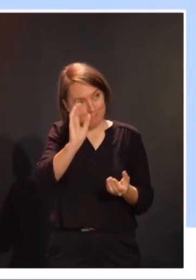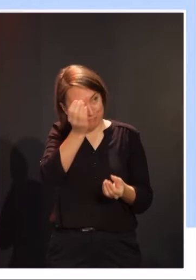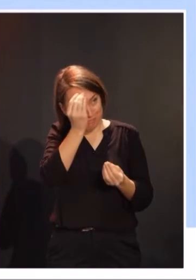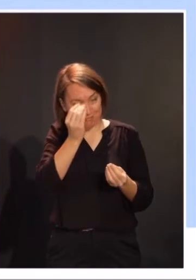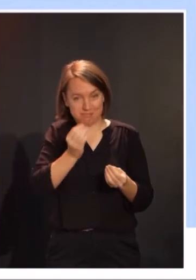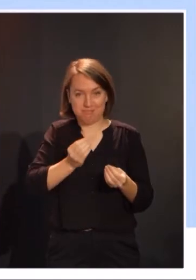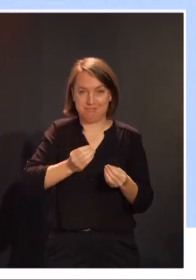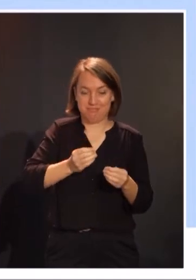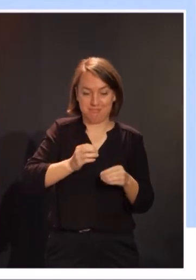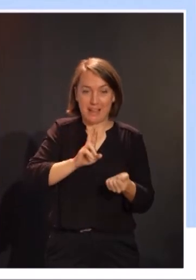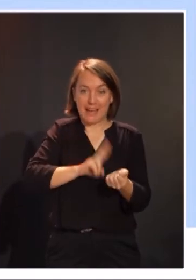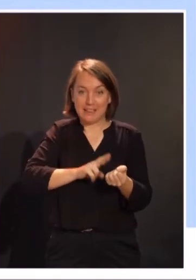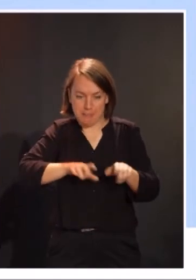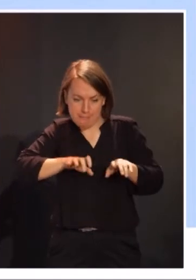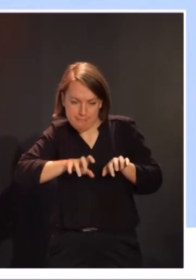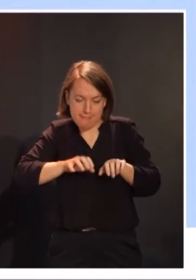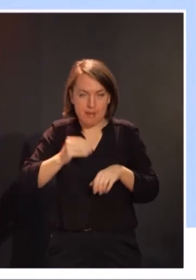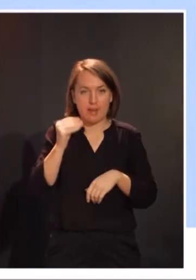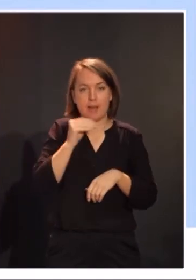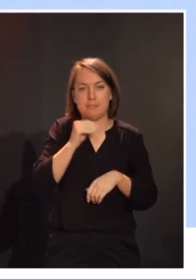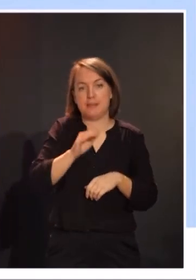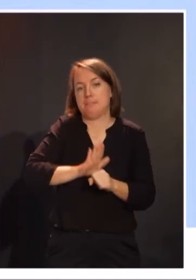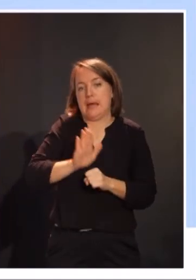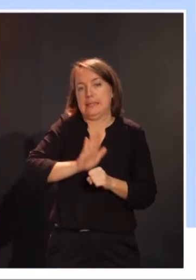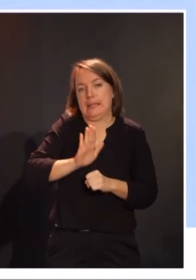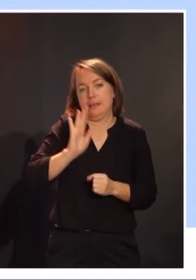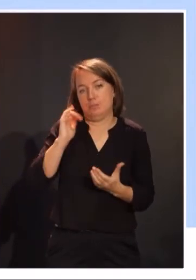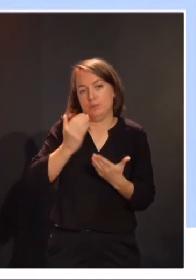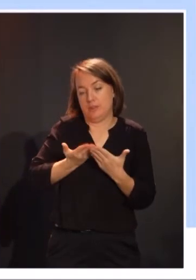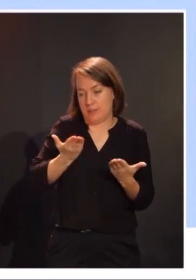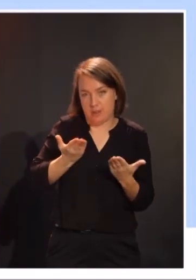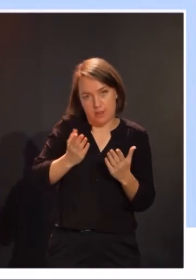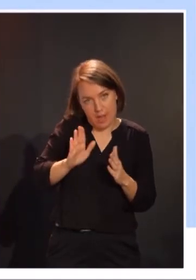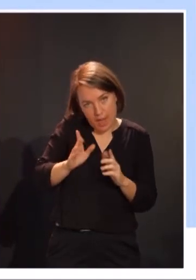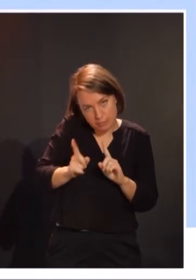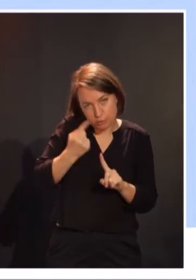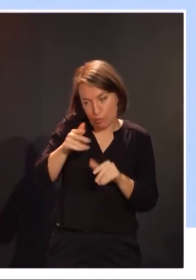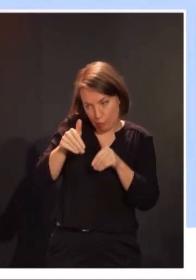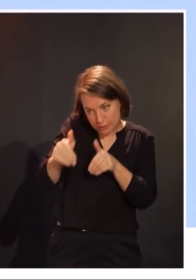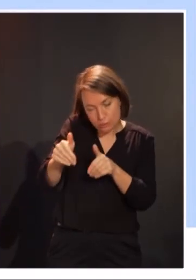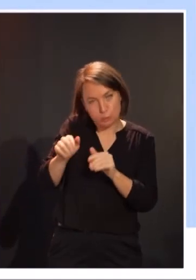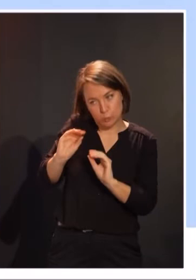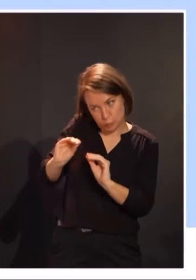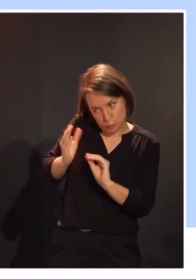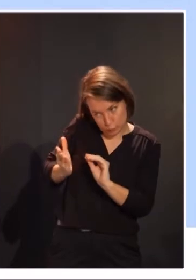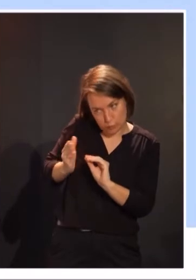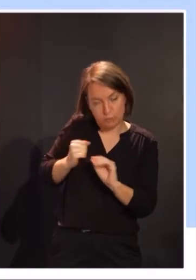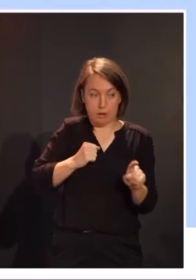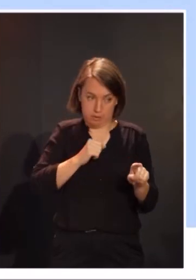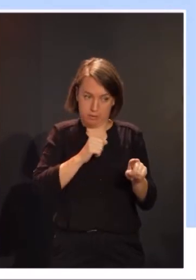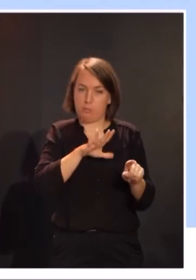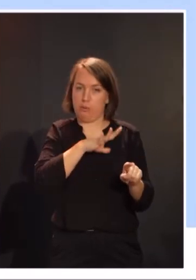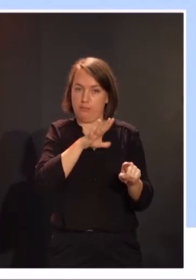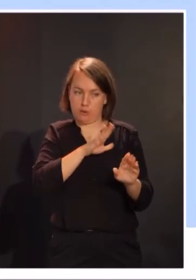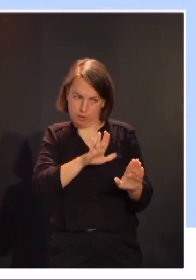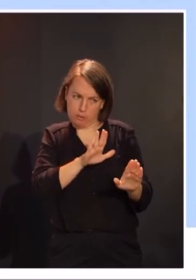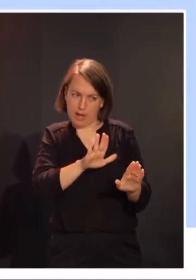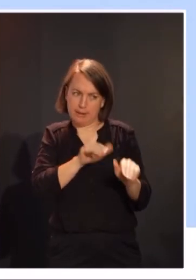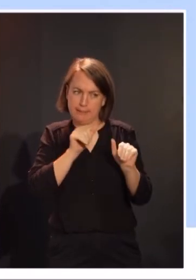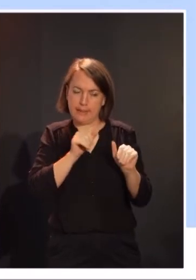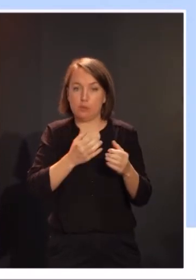rapide. Donc là, c'est quand même important de transmettre à l'équipe pédagogique, pour l'instant, qu'il faut quand même éviter les tâches de